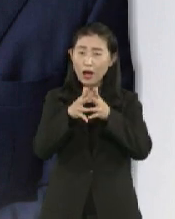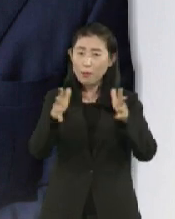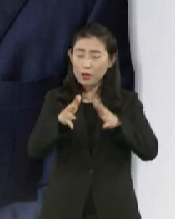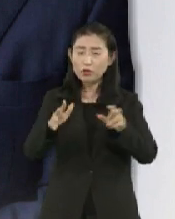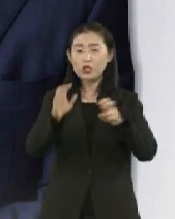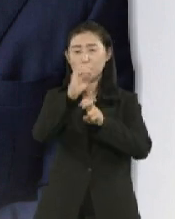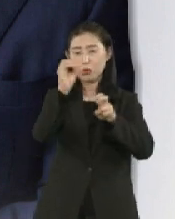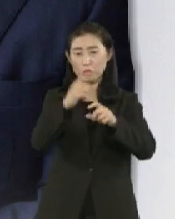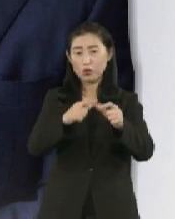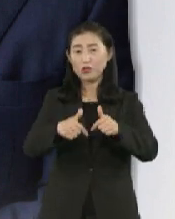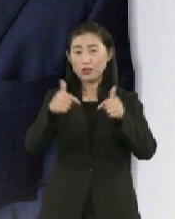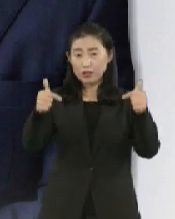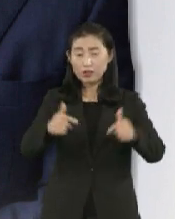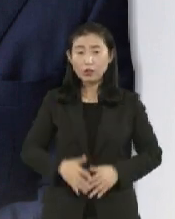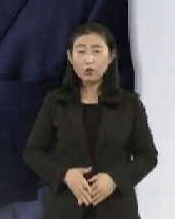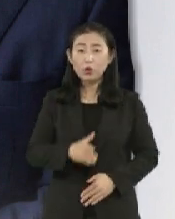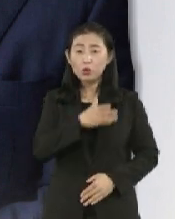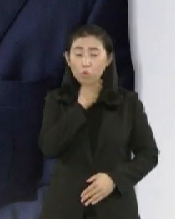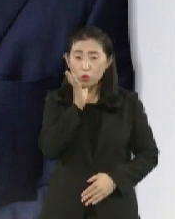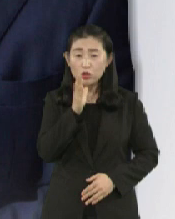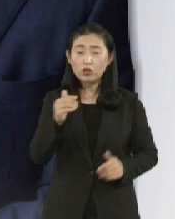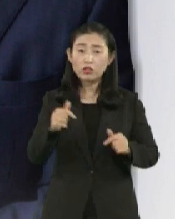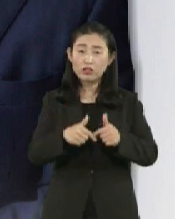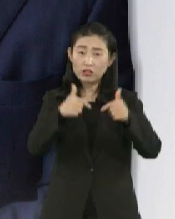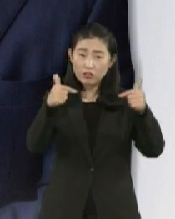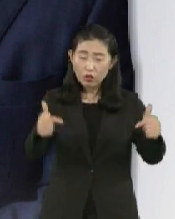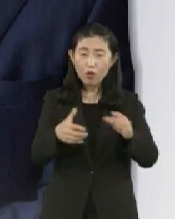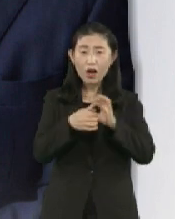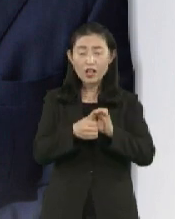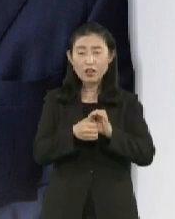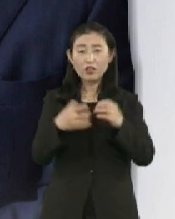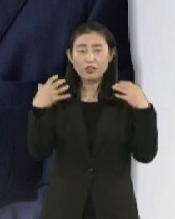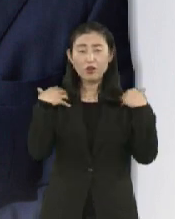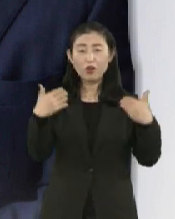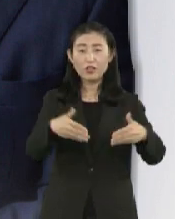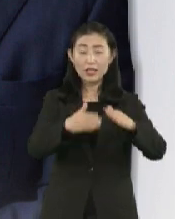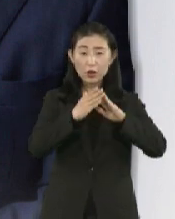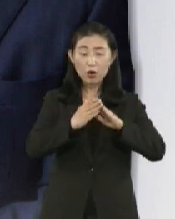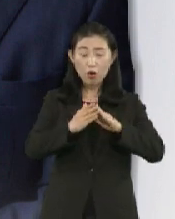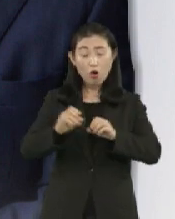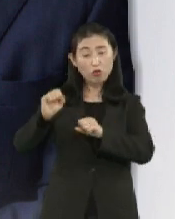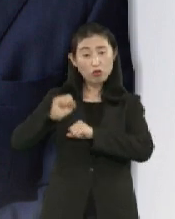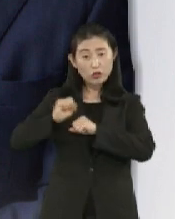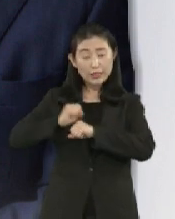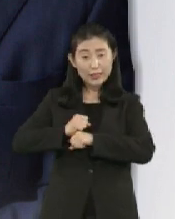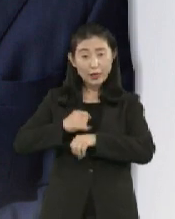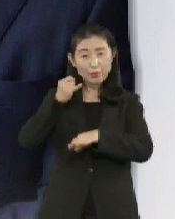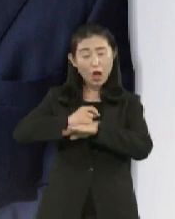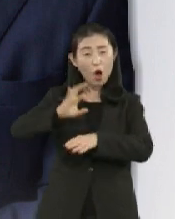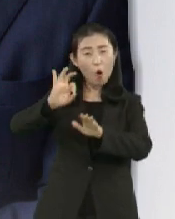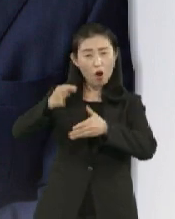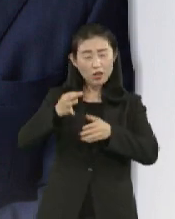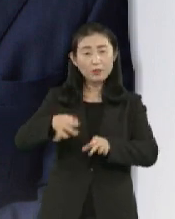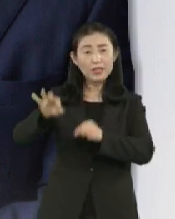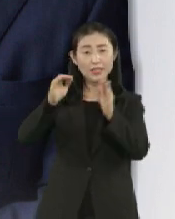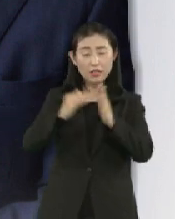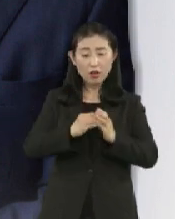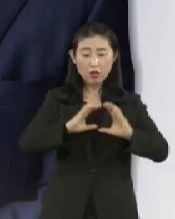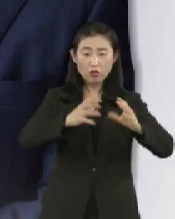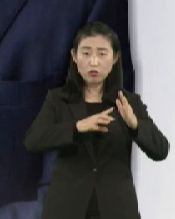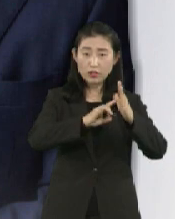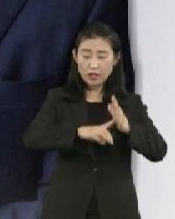말했습니다 또 고령화에 대비한 놓인 청 을 신설하고 사병 월급을 최저임금 수준으로 높이며 국세와